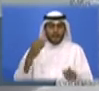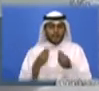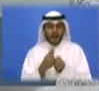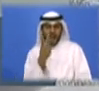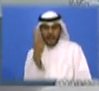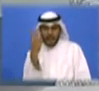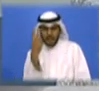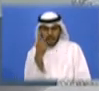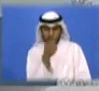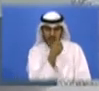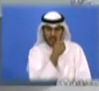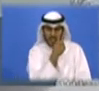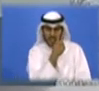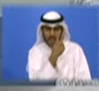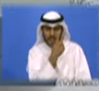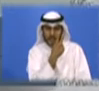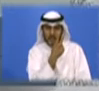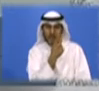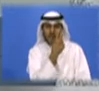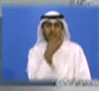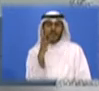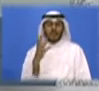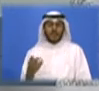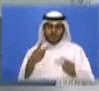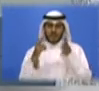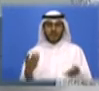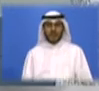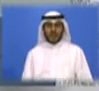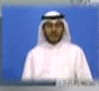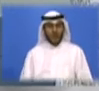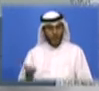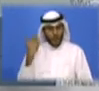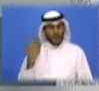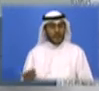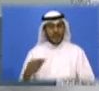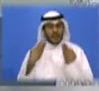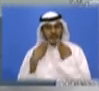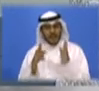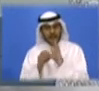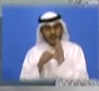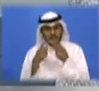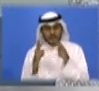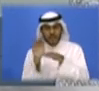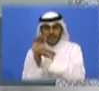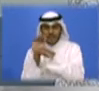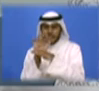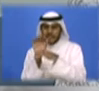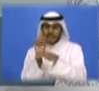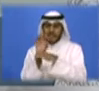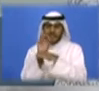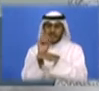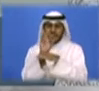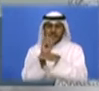2/2014، بدينا الفحص الكلينيكي للسيدات بشهر أبريل 2014، بديناه على مستوى